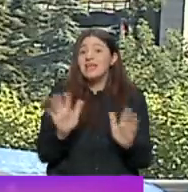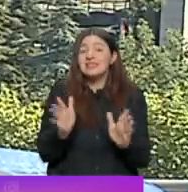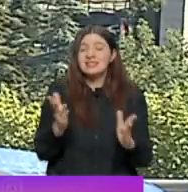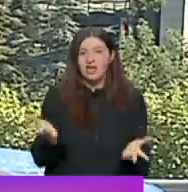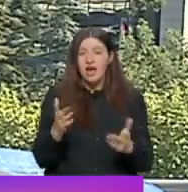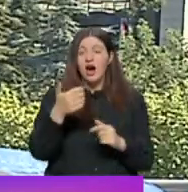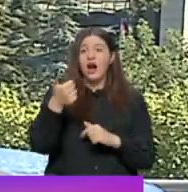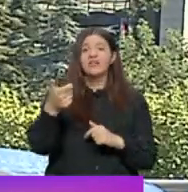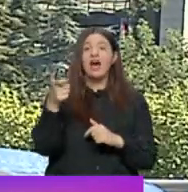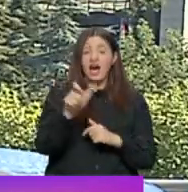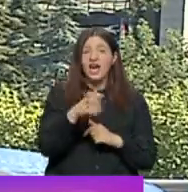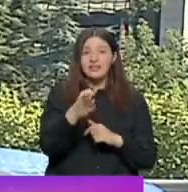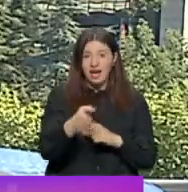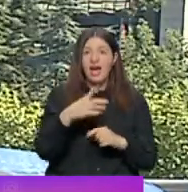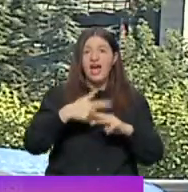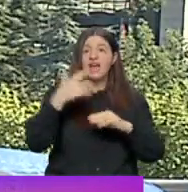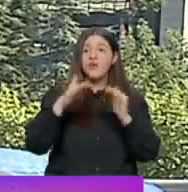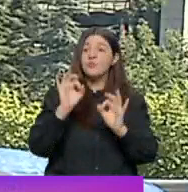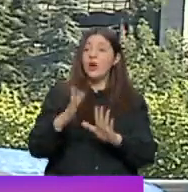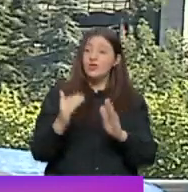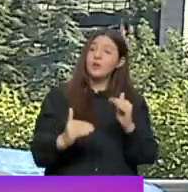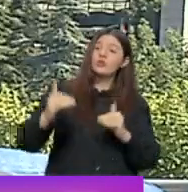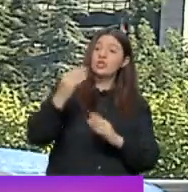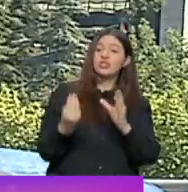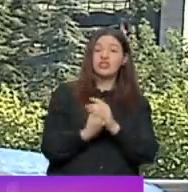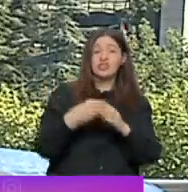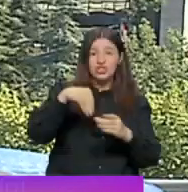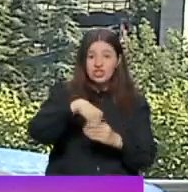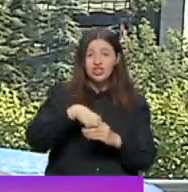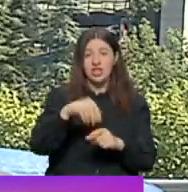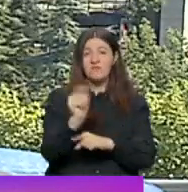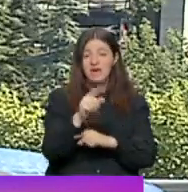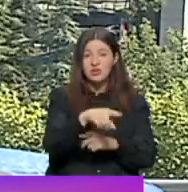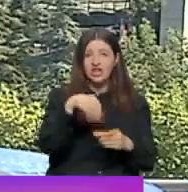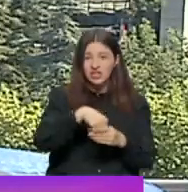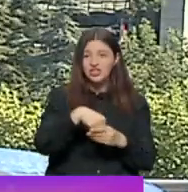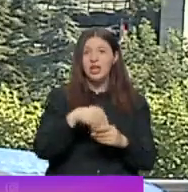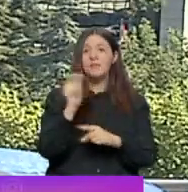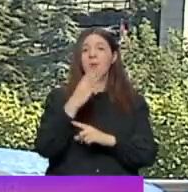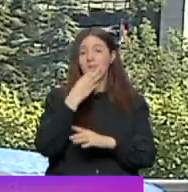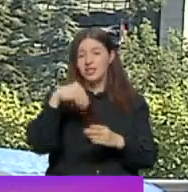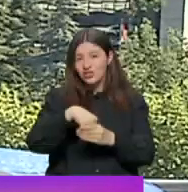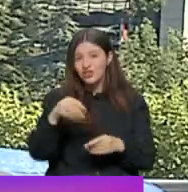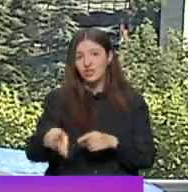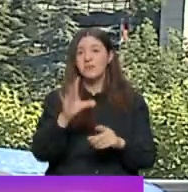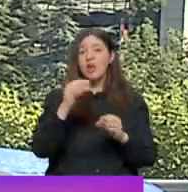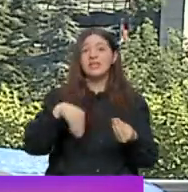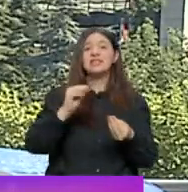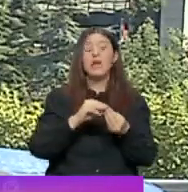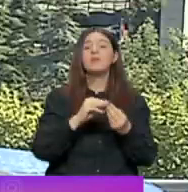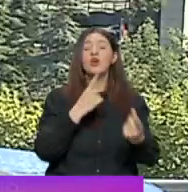olmazdı. 6. ayda enflasyon bu kadar yüksek çıktığı için memurlar için, memur emeklileri için böyle